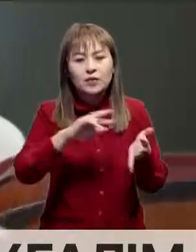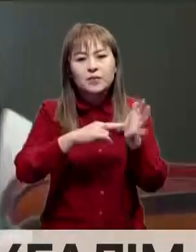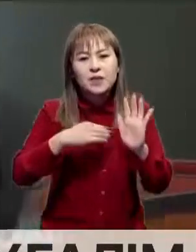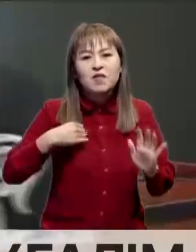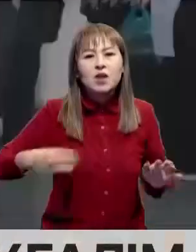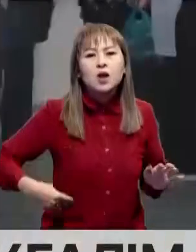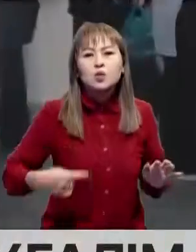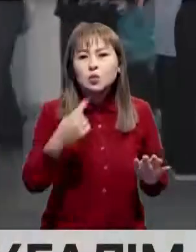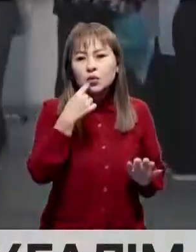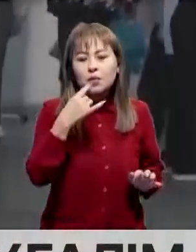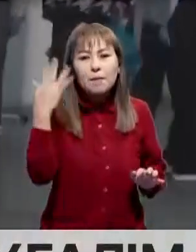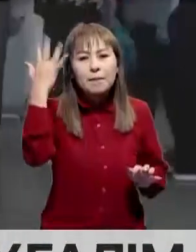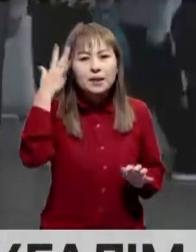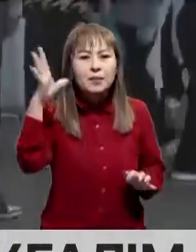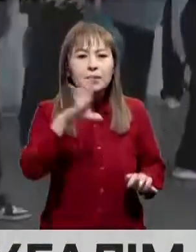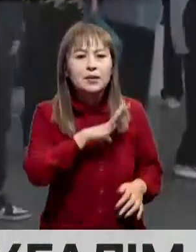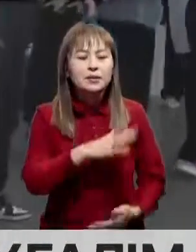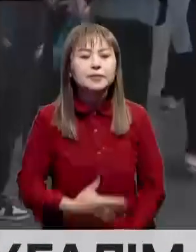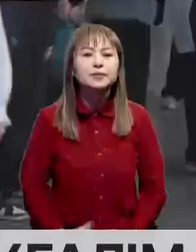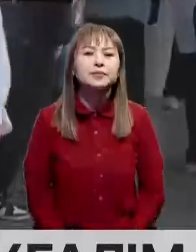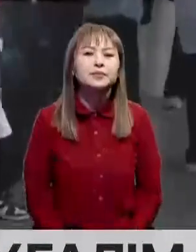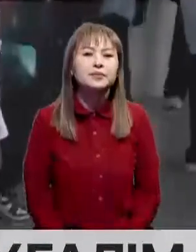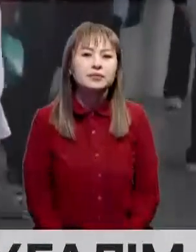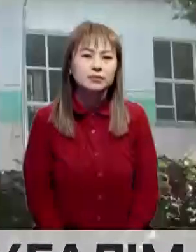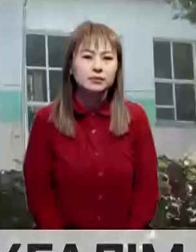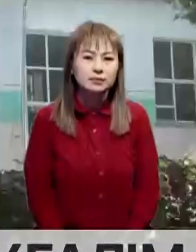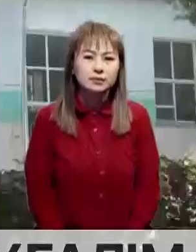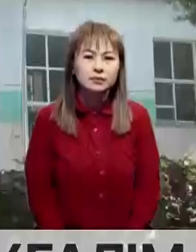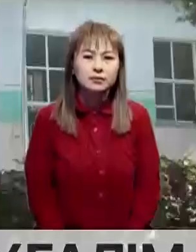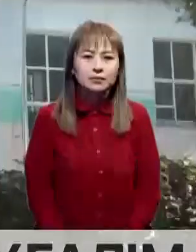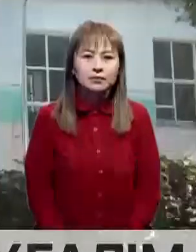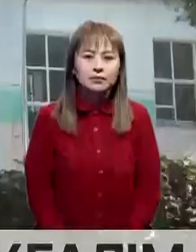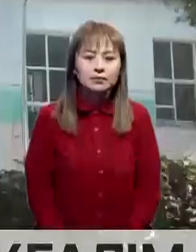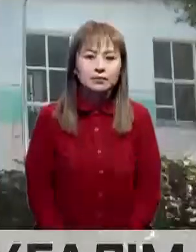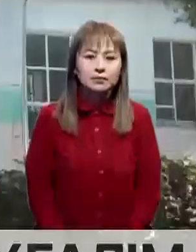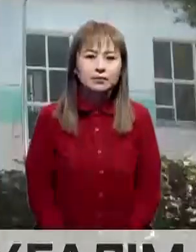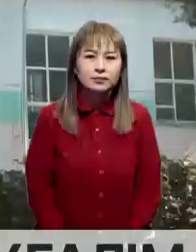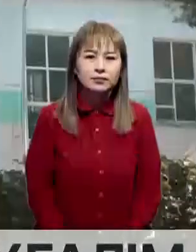тілін меңгеруді мақсат етеді. Айдарбек Айтмұхамбетұлы, Қуаныш Қазбеков, Петропавл, Хабар 24.